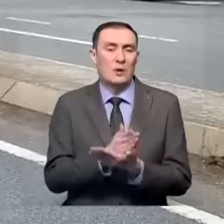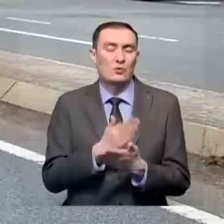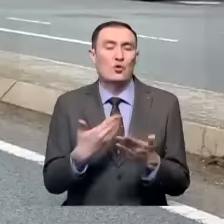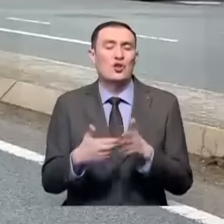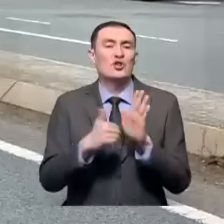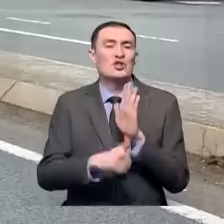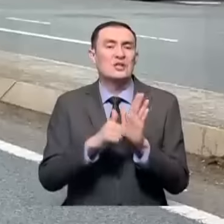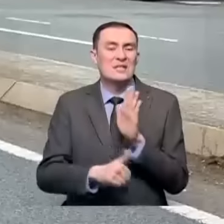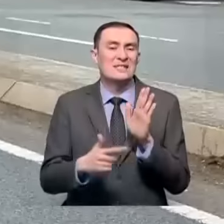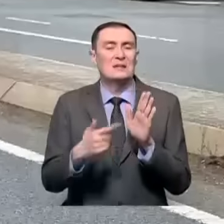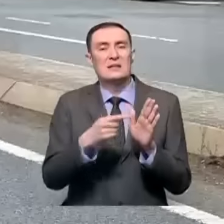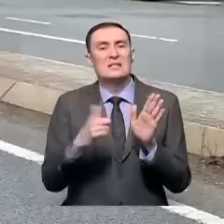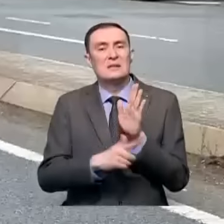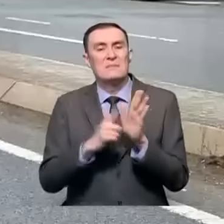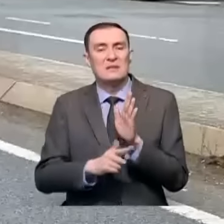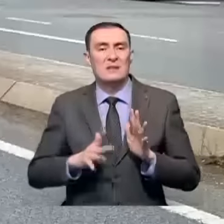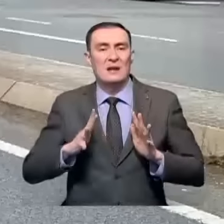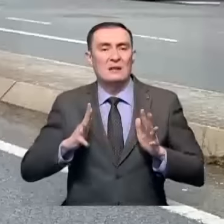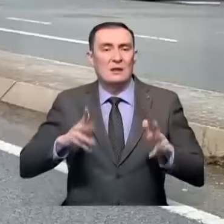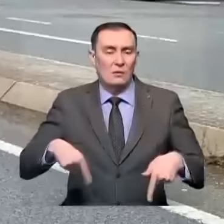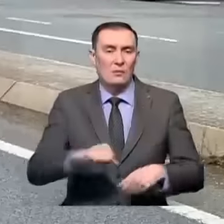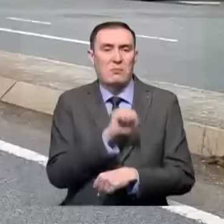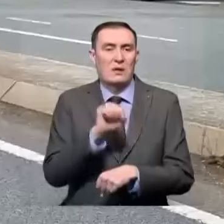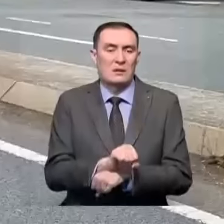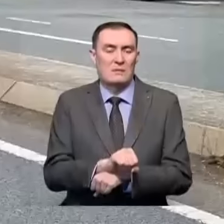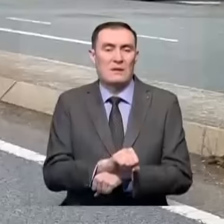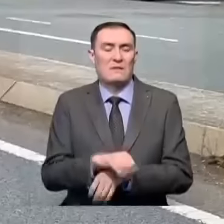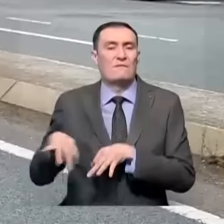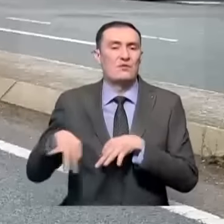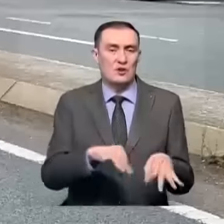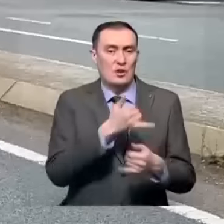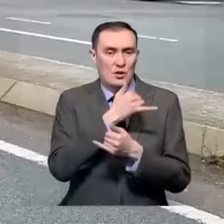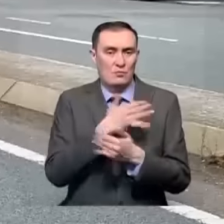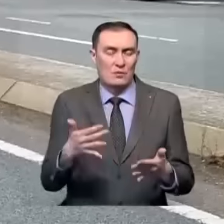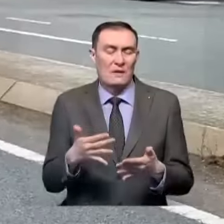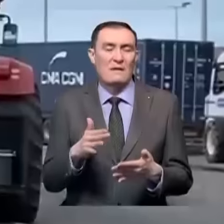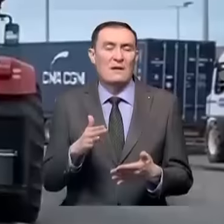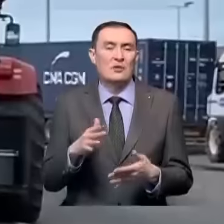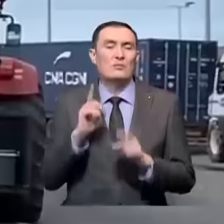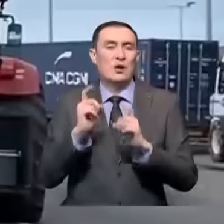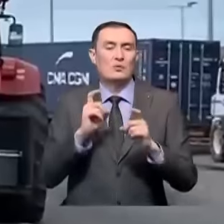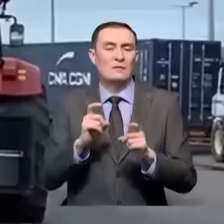около 60-70 тракторов, которые блокировали движение для в основном